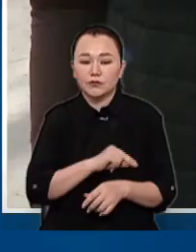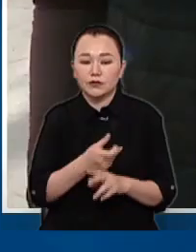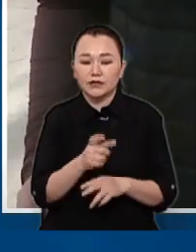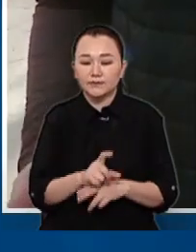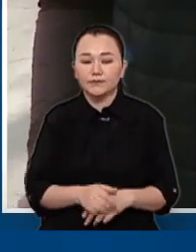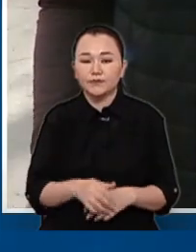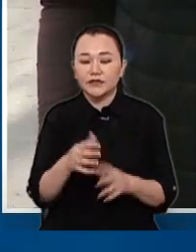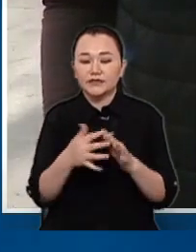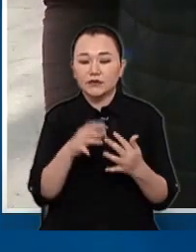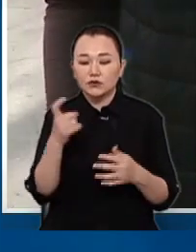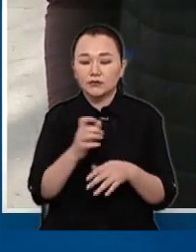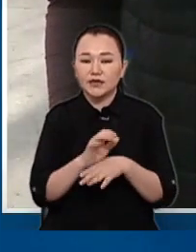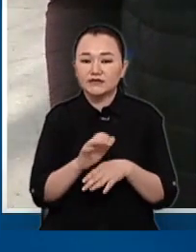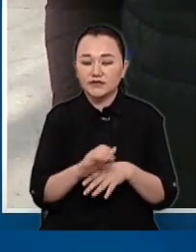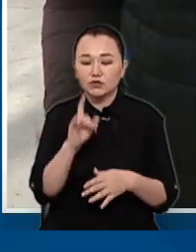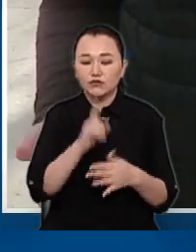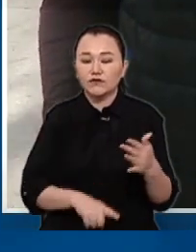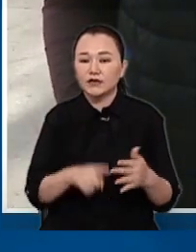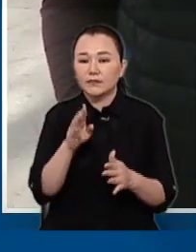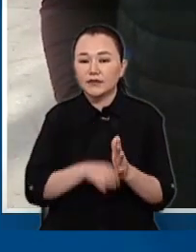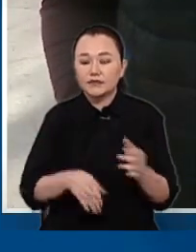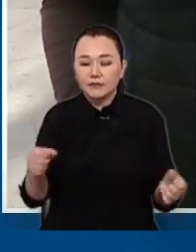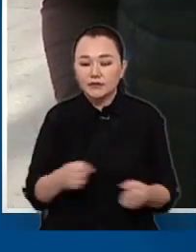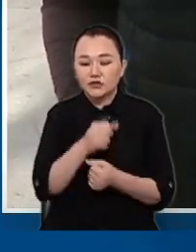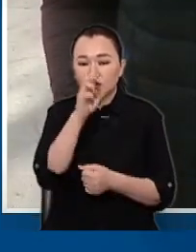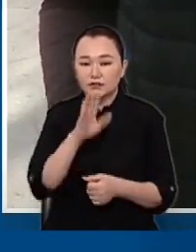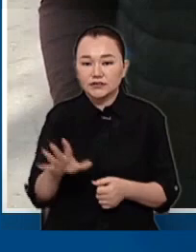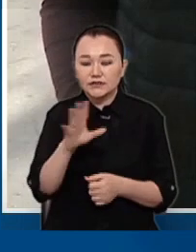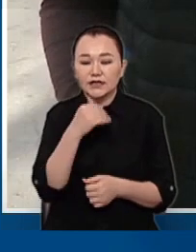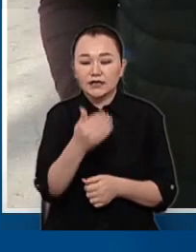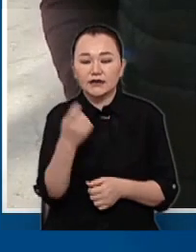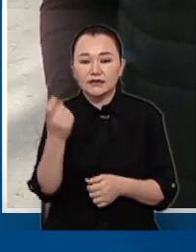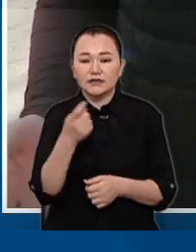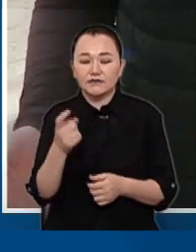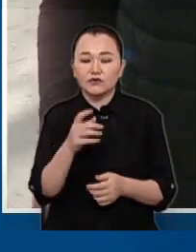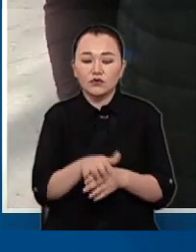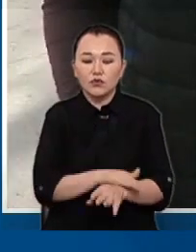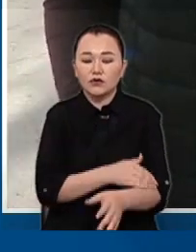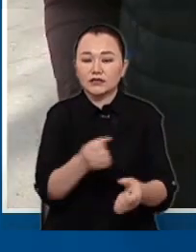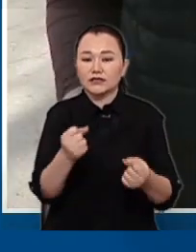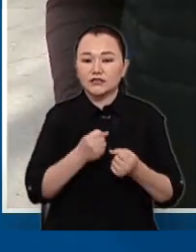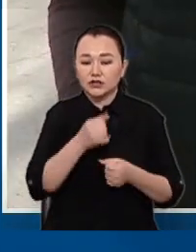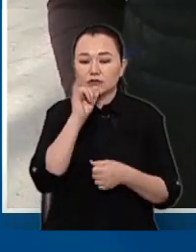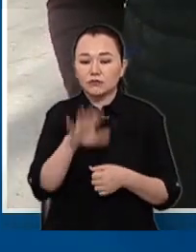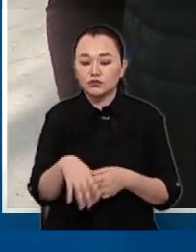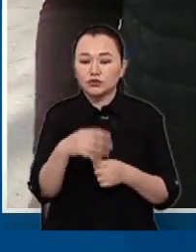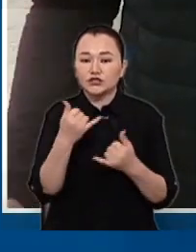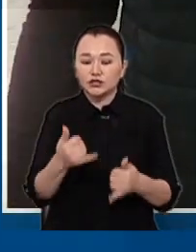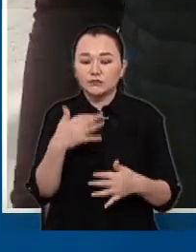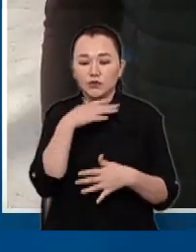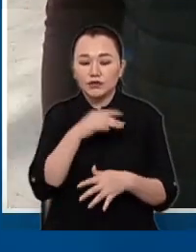над этим. Сельхозпроизводители уверены, без поддержки государства их хозяйство долго не протянут. Уже сейчас